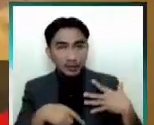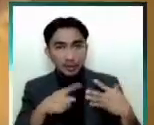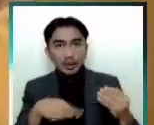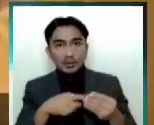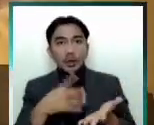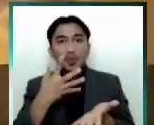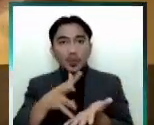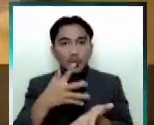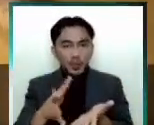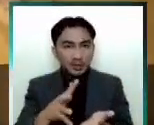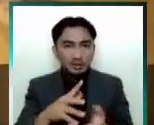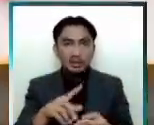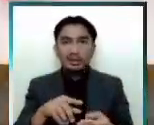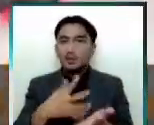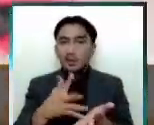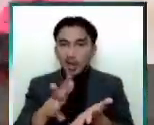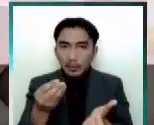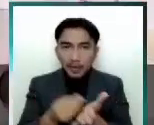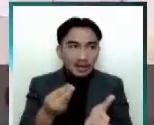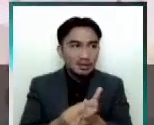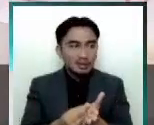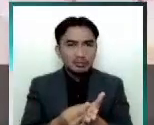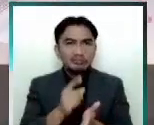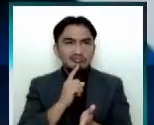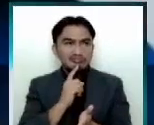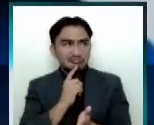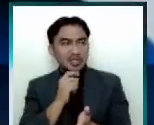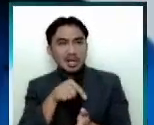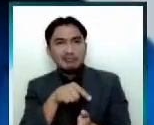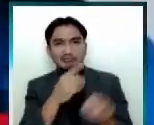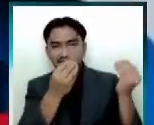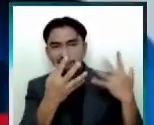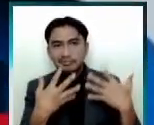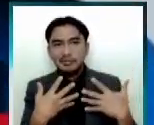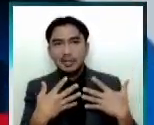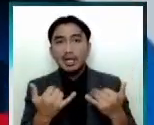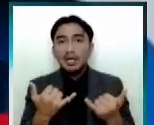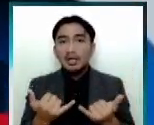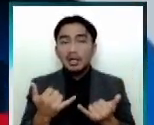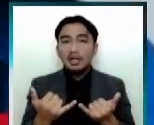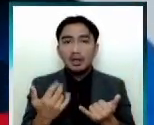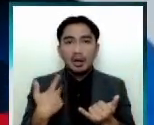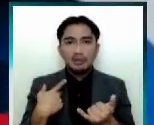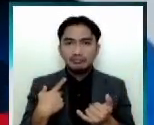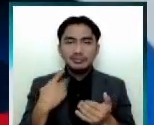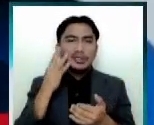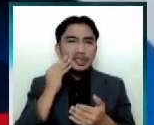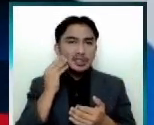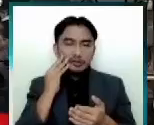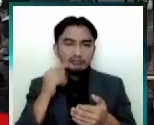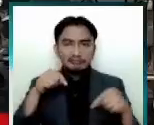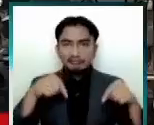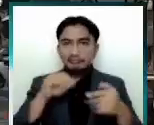time. Ayuda is a waste of public fund. Hanggang ngayon ay nasa pandemic time pa tayo at yung